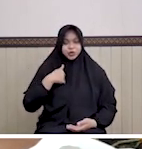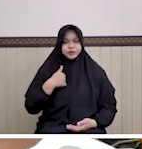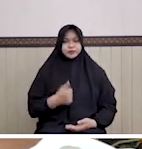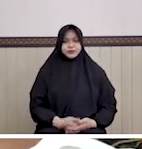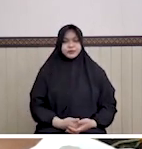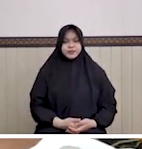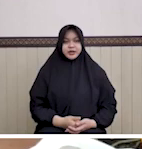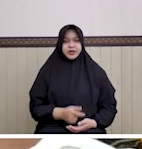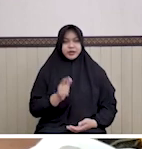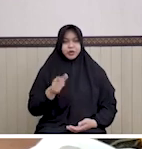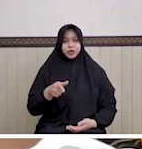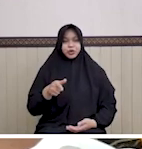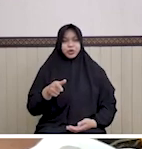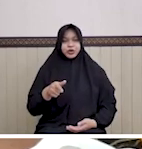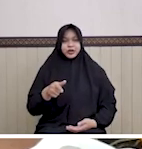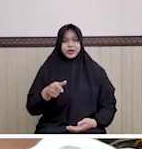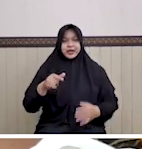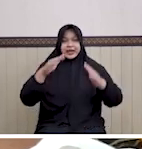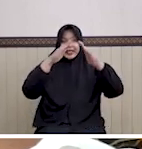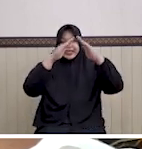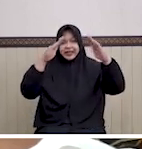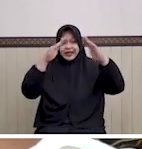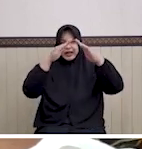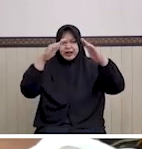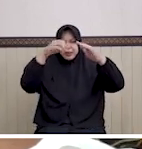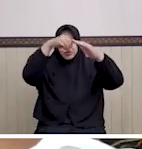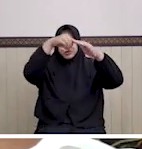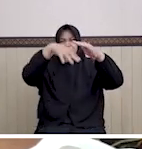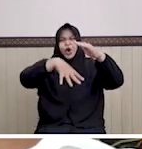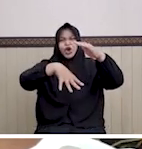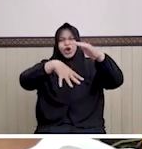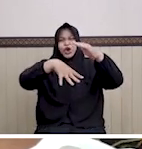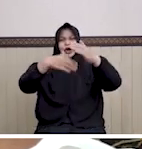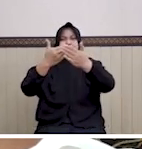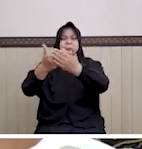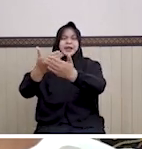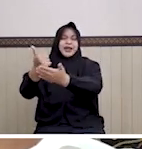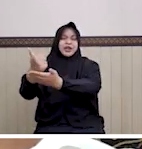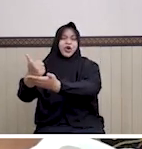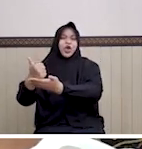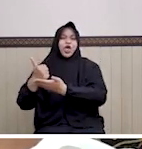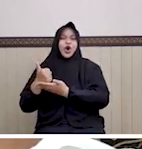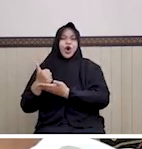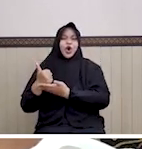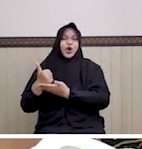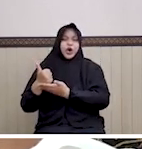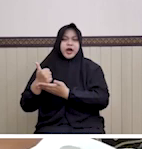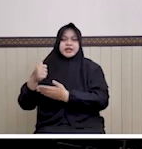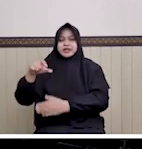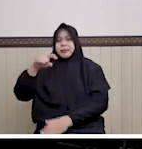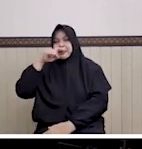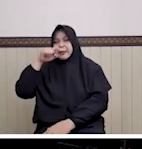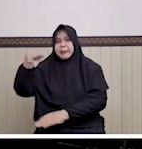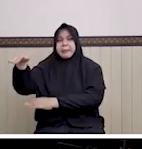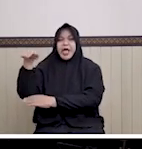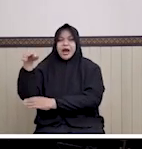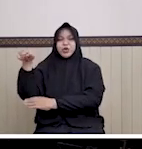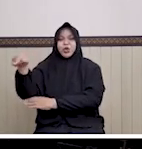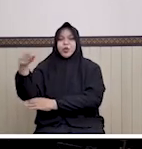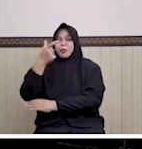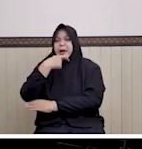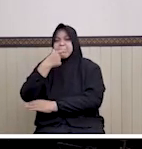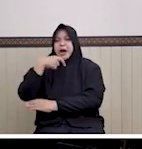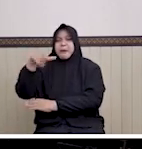ya musim kayak gini gentengnya itu kan bocor minta Tolonglah sama pelaku itu kemudian